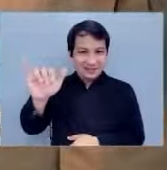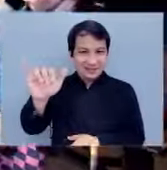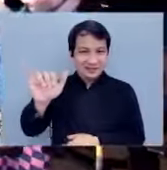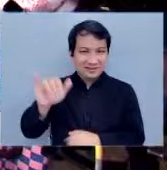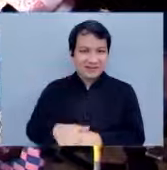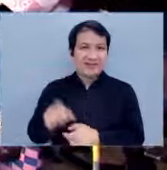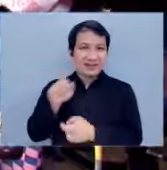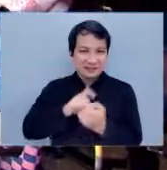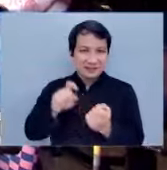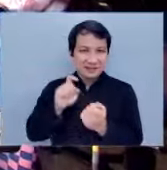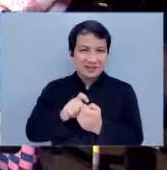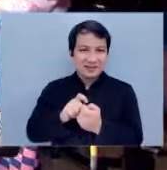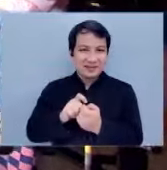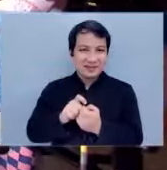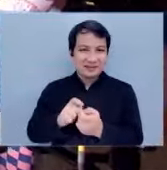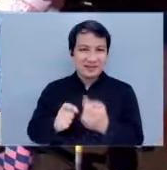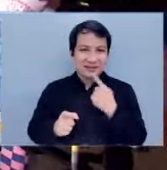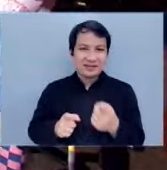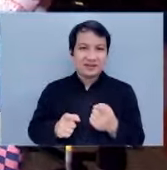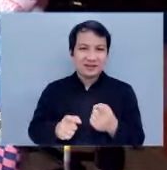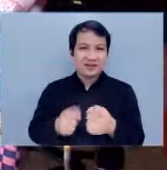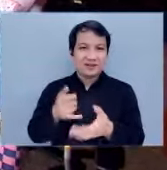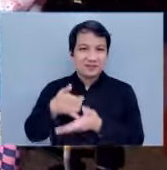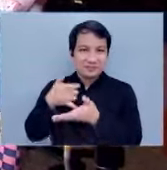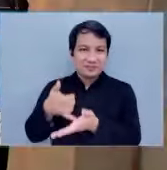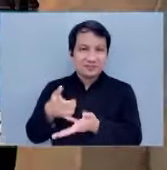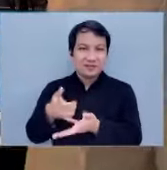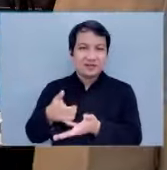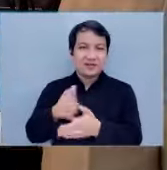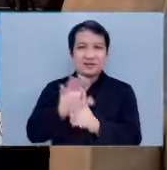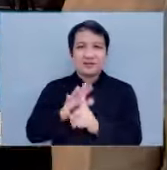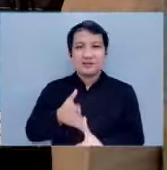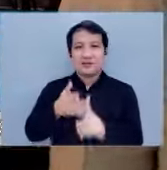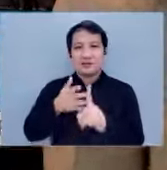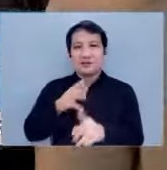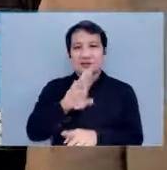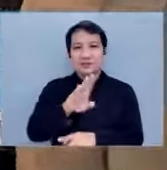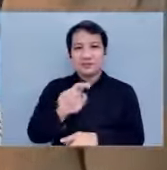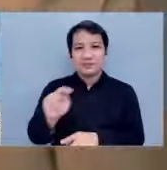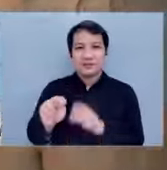buhay. Oh. Mga kapatid, award-winning folk pop band, Ben and Ben.